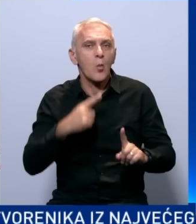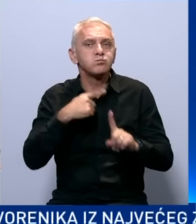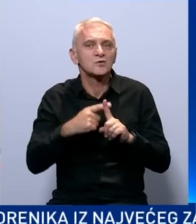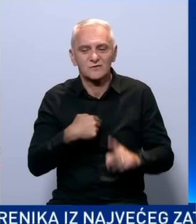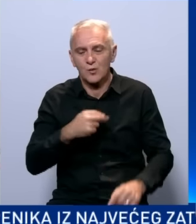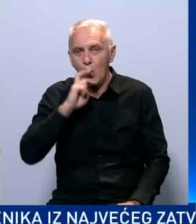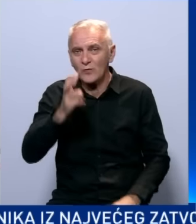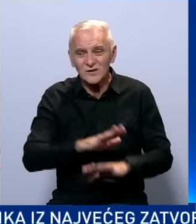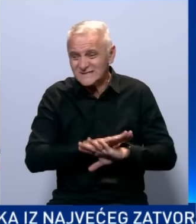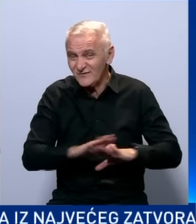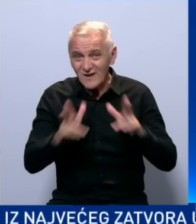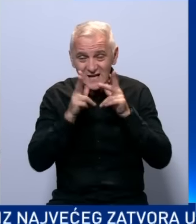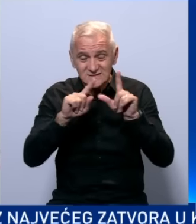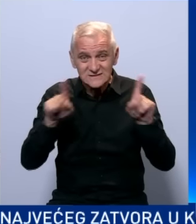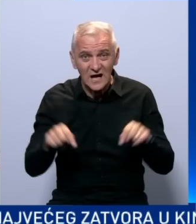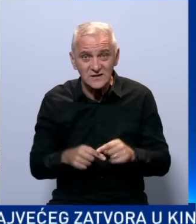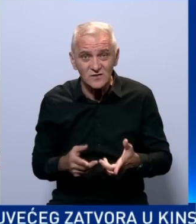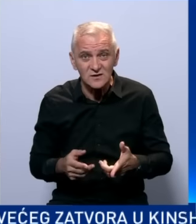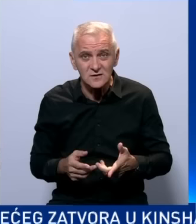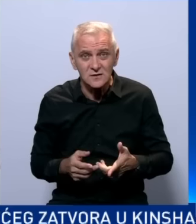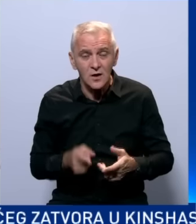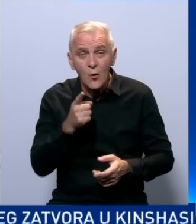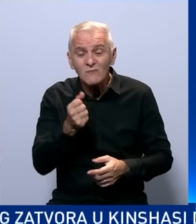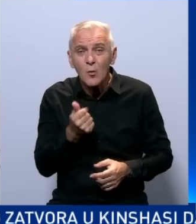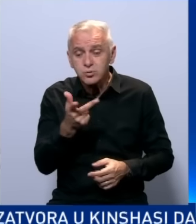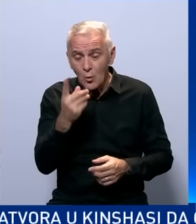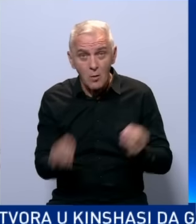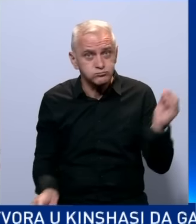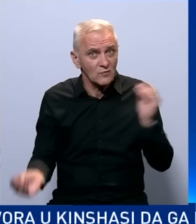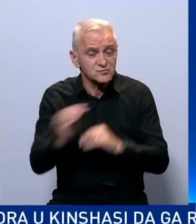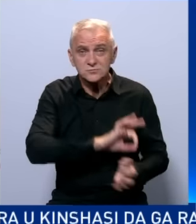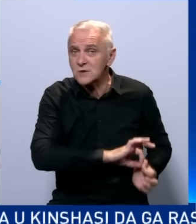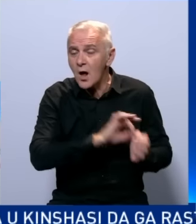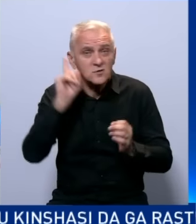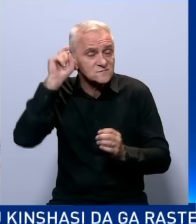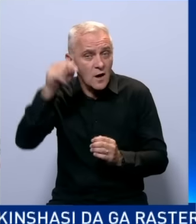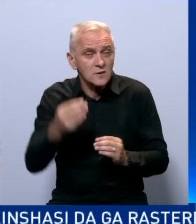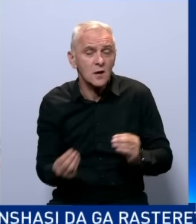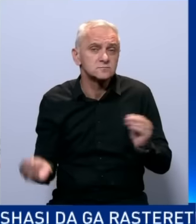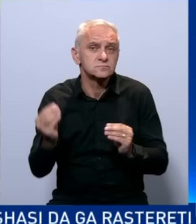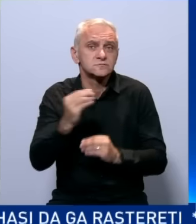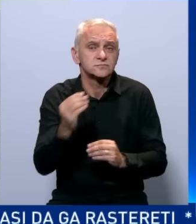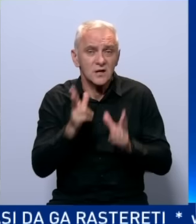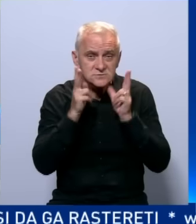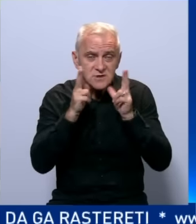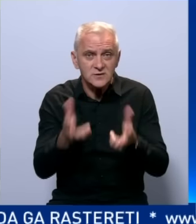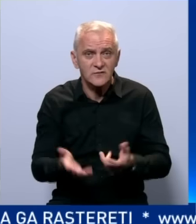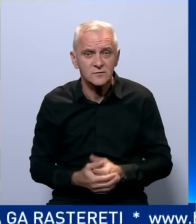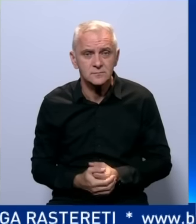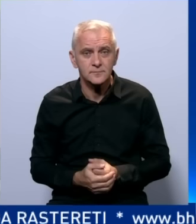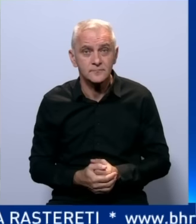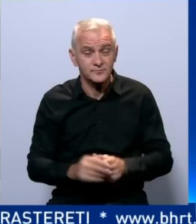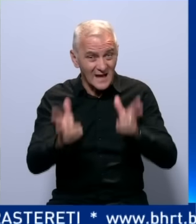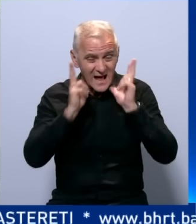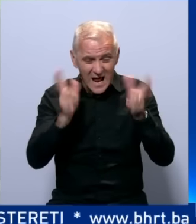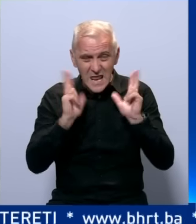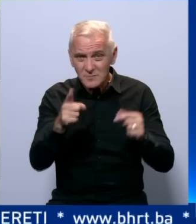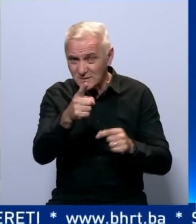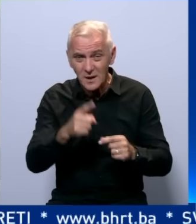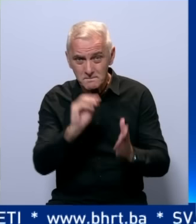na svaki zahtjev s obzirom na evo taj broj i povećanje, konstantno povećanje broja zahtjeva. I pored alarmantnih